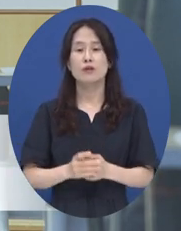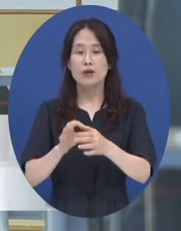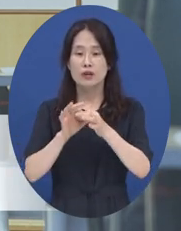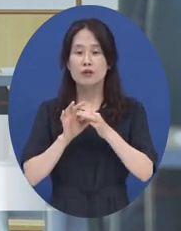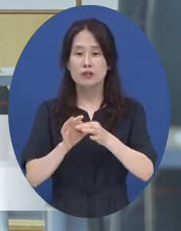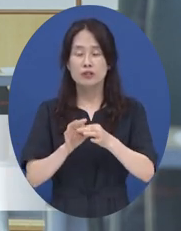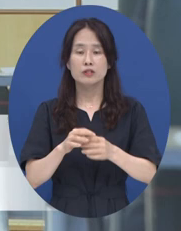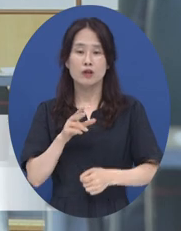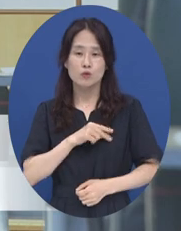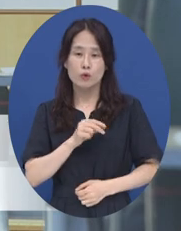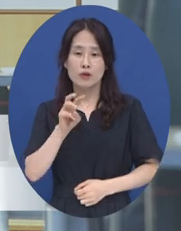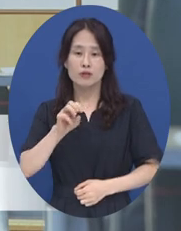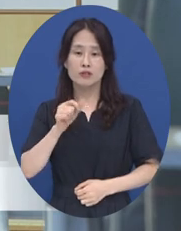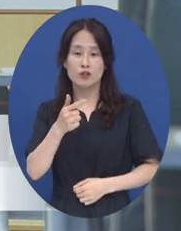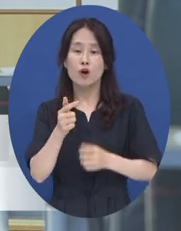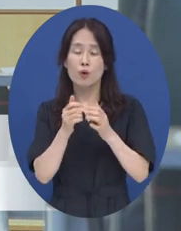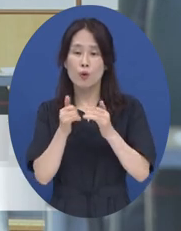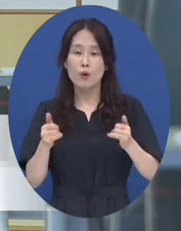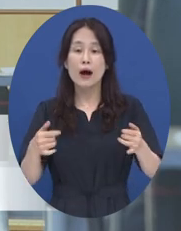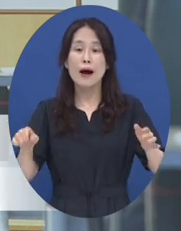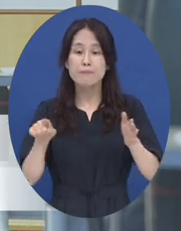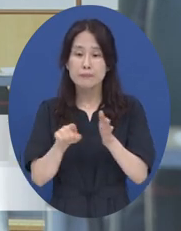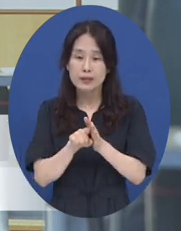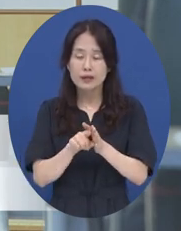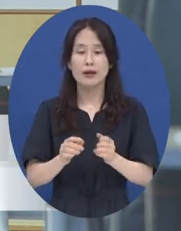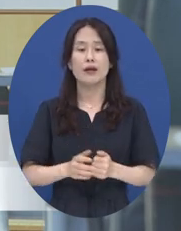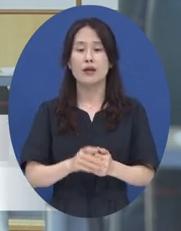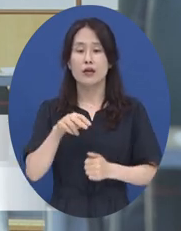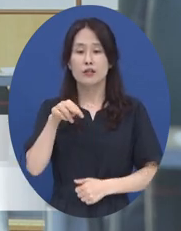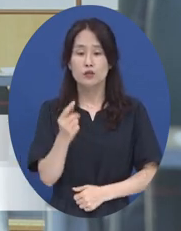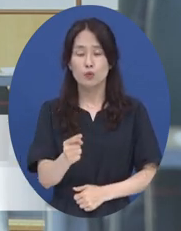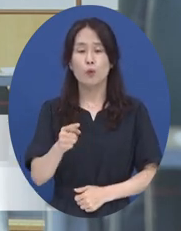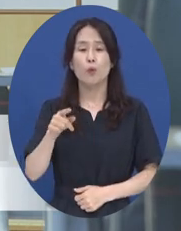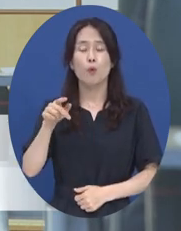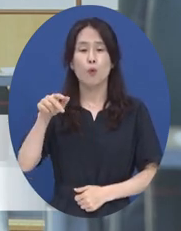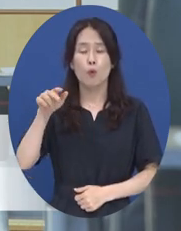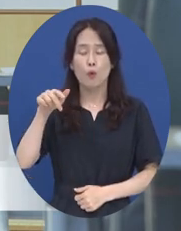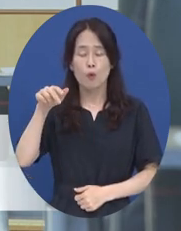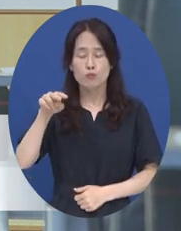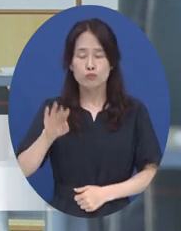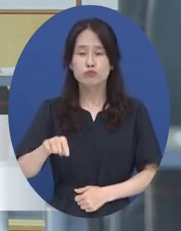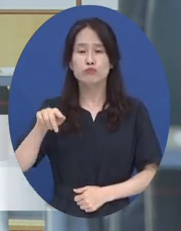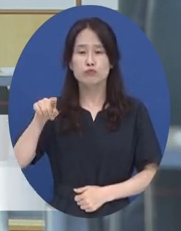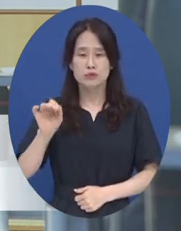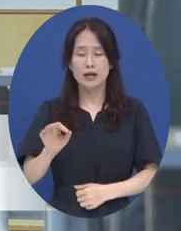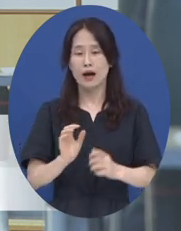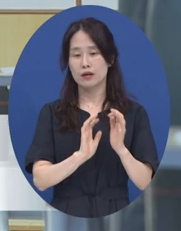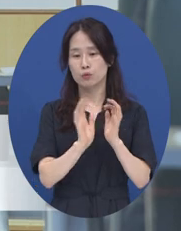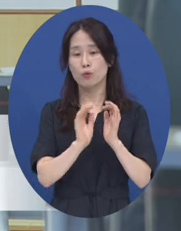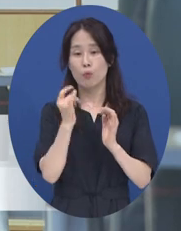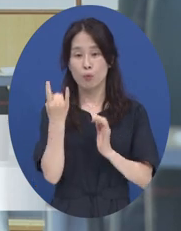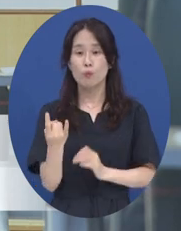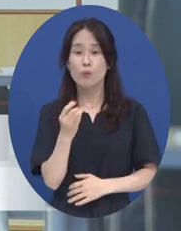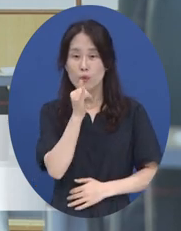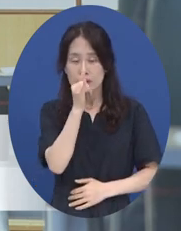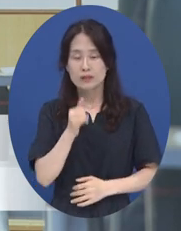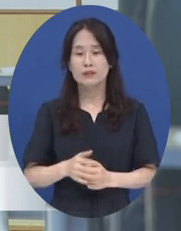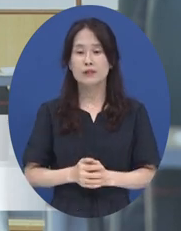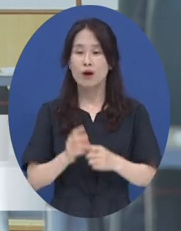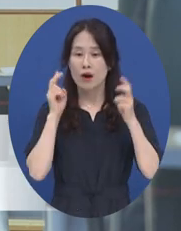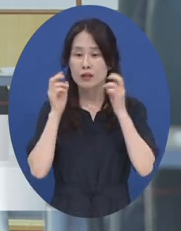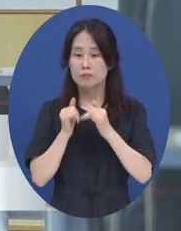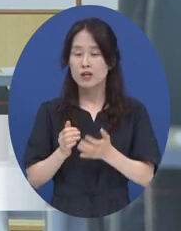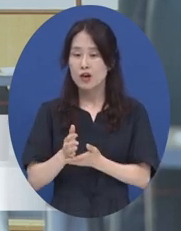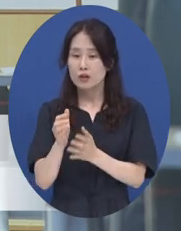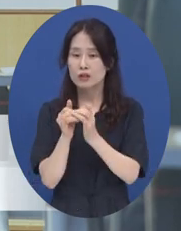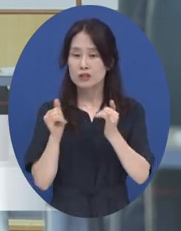국회의원 36명과 함께 소재, 부품, 장비 산업, 이른바 소부장 육성 토론회를 열었습니다. 기업인들과